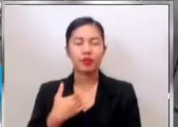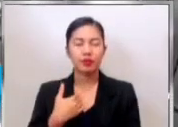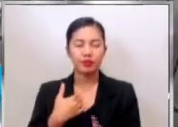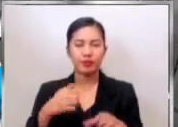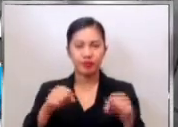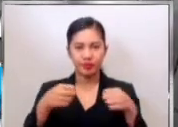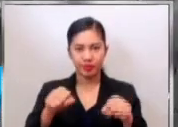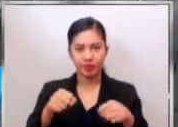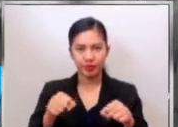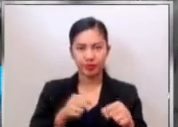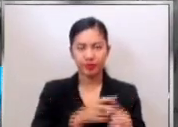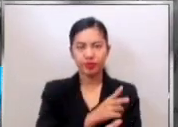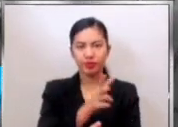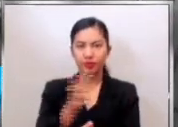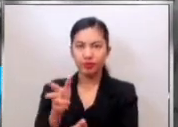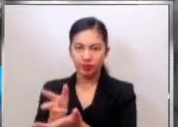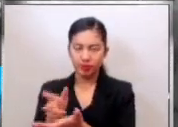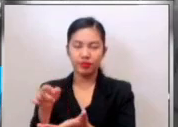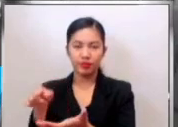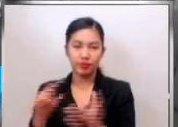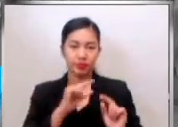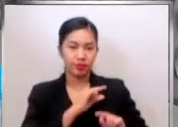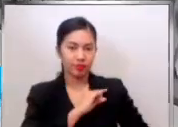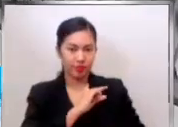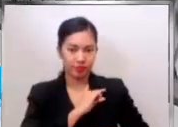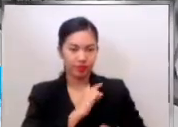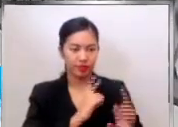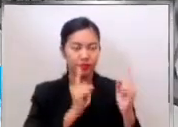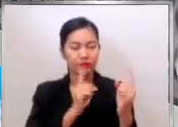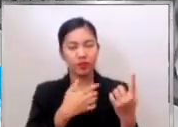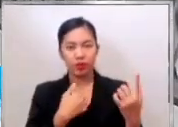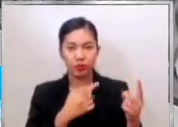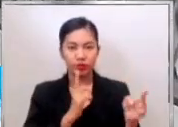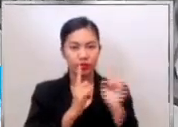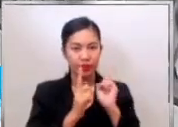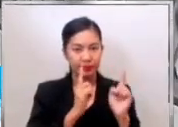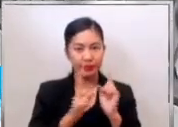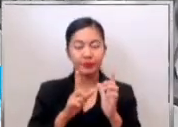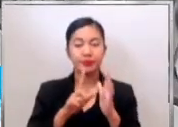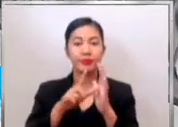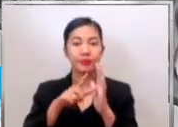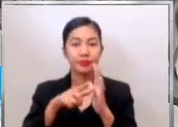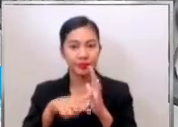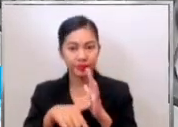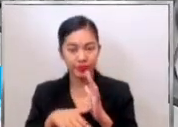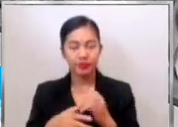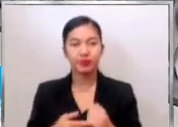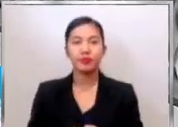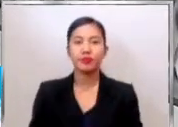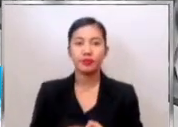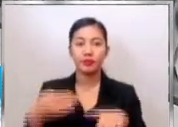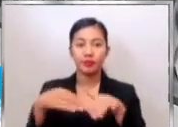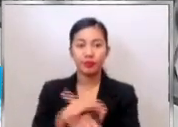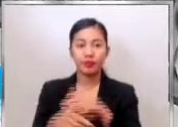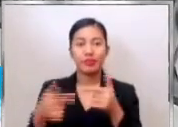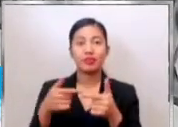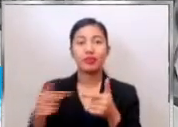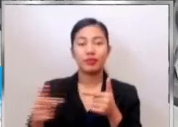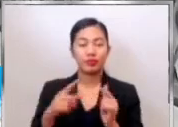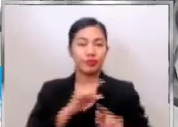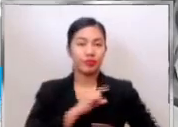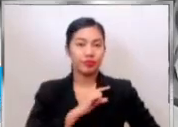nag-usap sila na naka-duty na gwardiyang si Arnold de la Cruz. Ilang sandali pa pumasok sa gate ang gwardiya. Sinundan siya ng